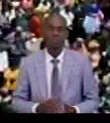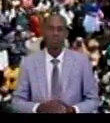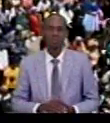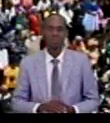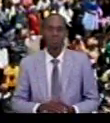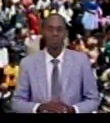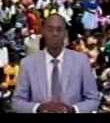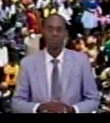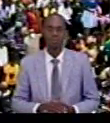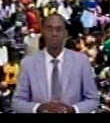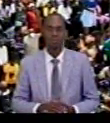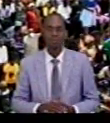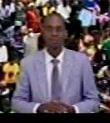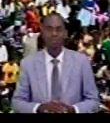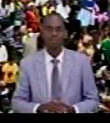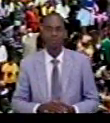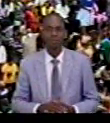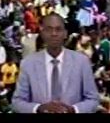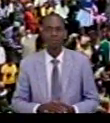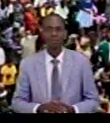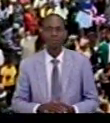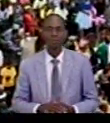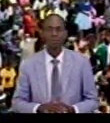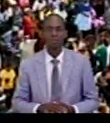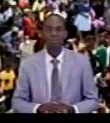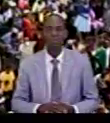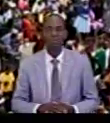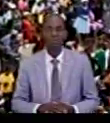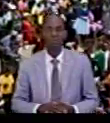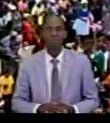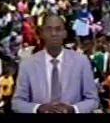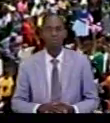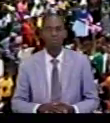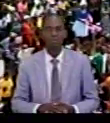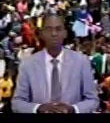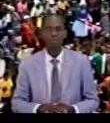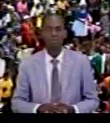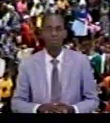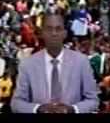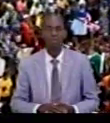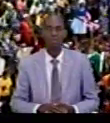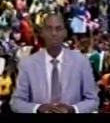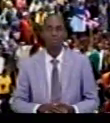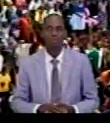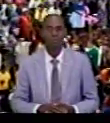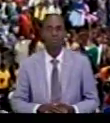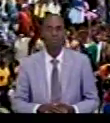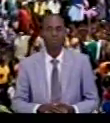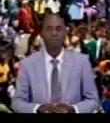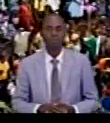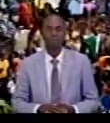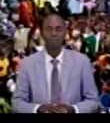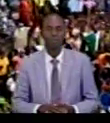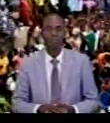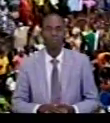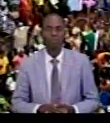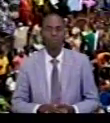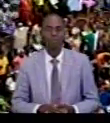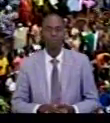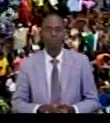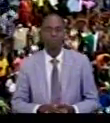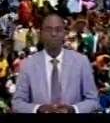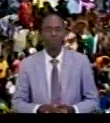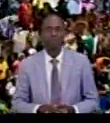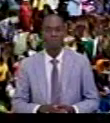Oh, merci d'avoir loué avec nous, d'avoir élevé vos voix. Et nous voulons déclarer sur vous la sainte bénédiction